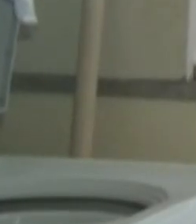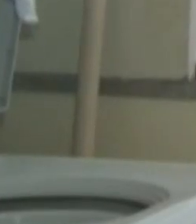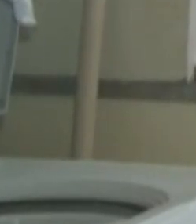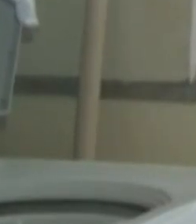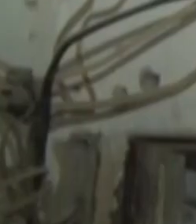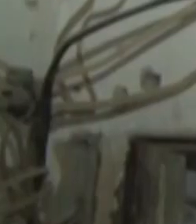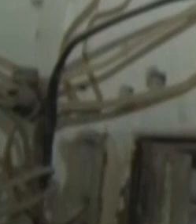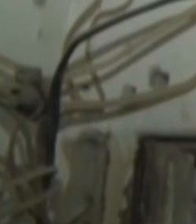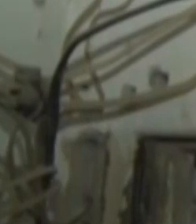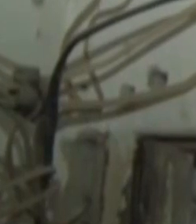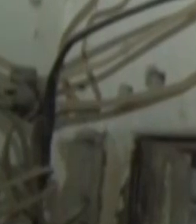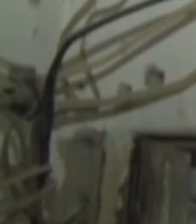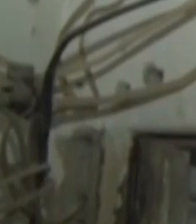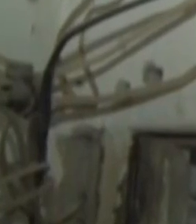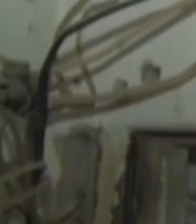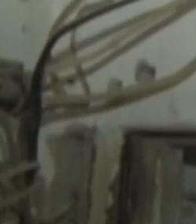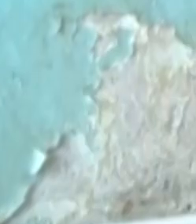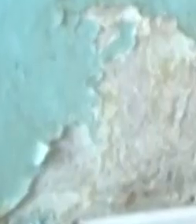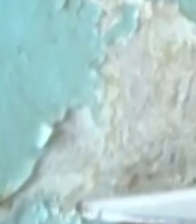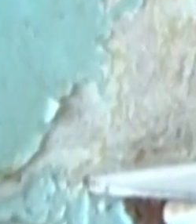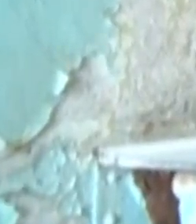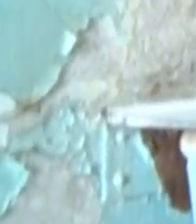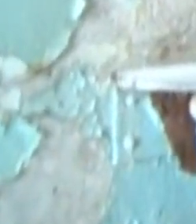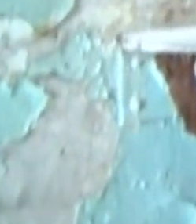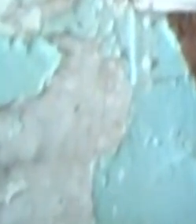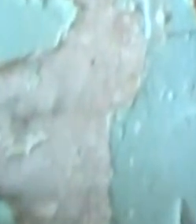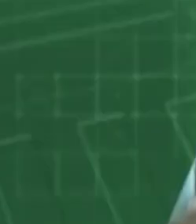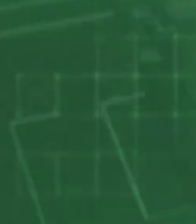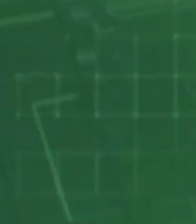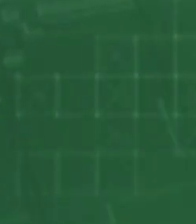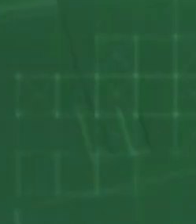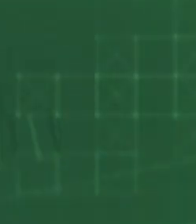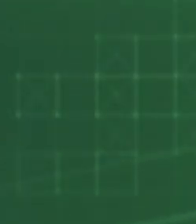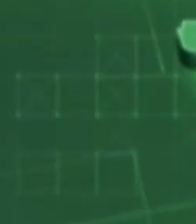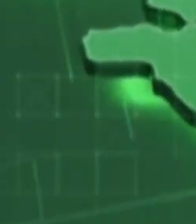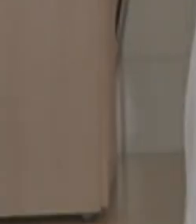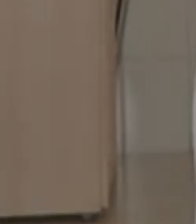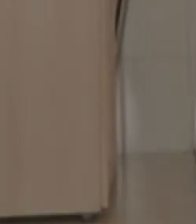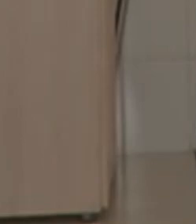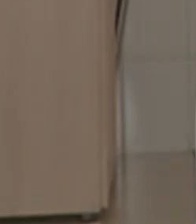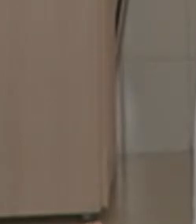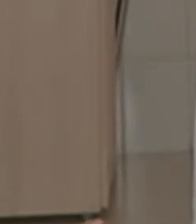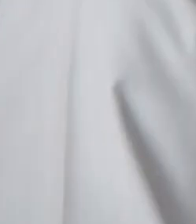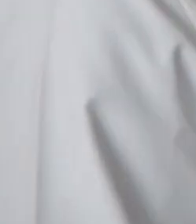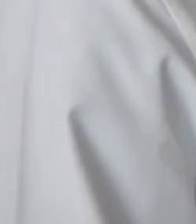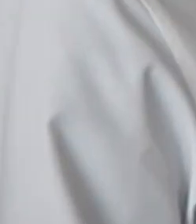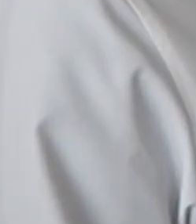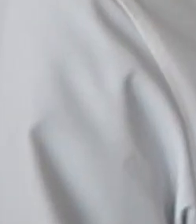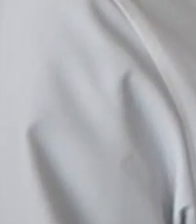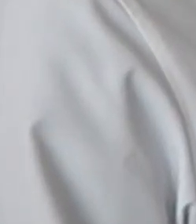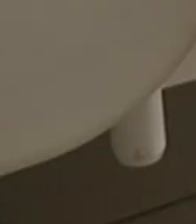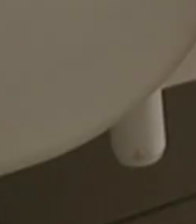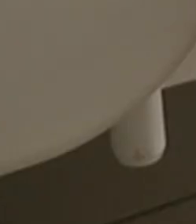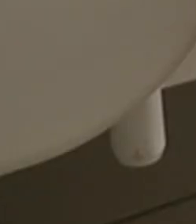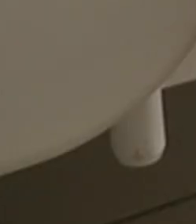является таковым кто прав а кто нет расскажем о через несколько минут к к латинским врачам